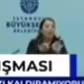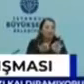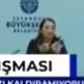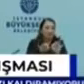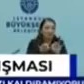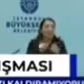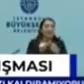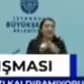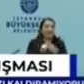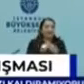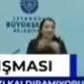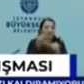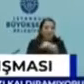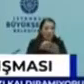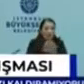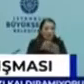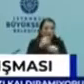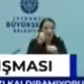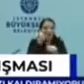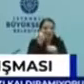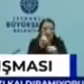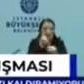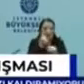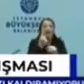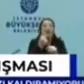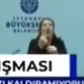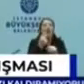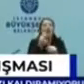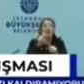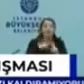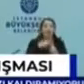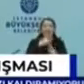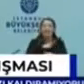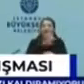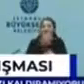inşaatına başladığınız ve tamamladığınız bir tane özgün projeniz var mı?